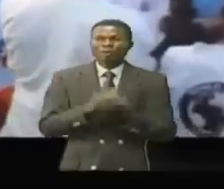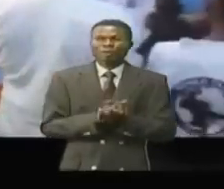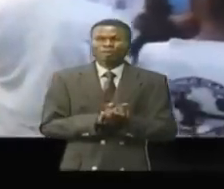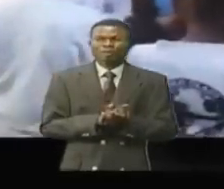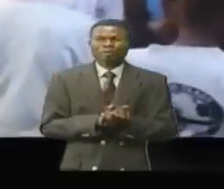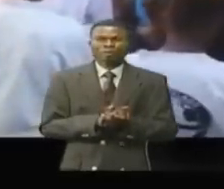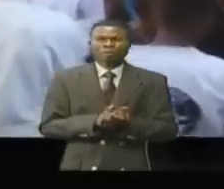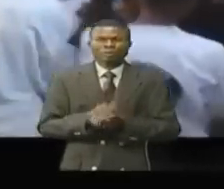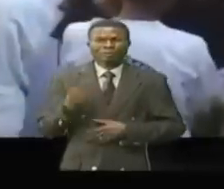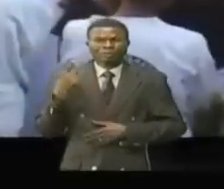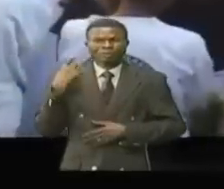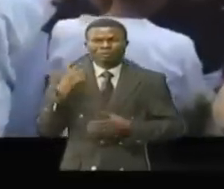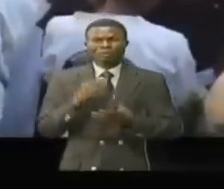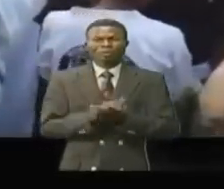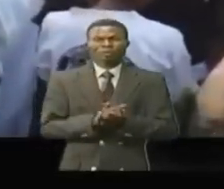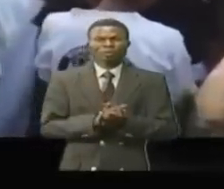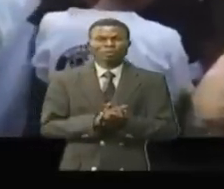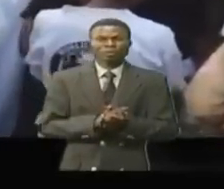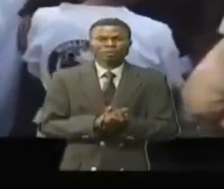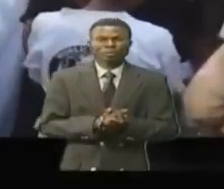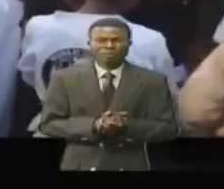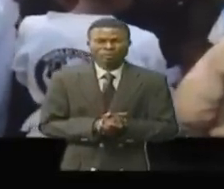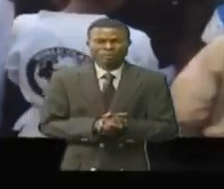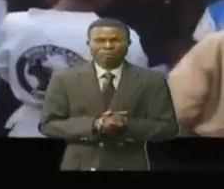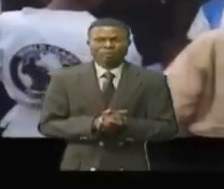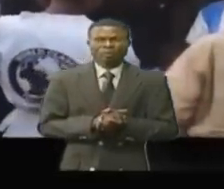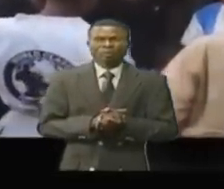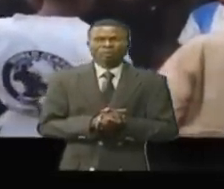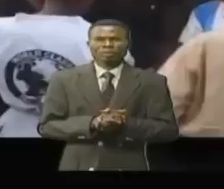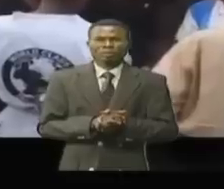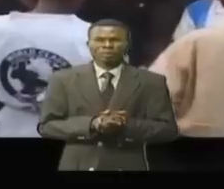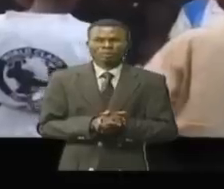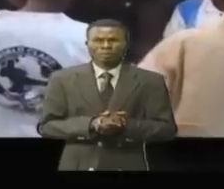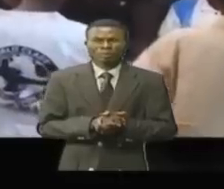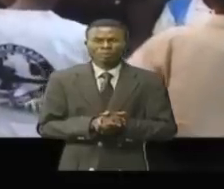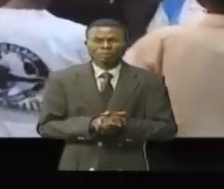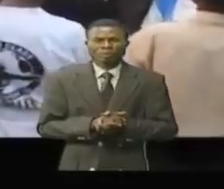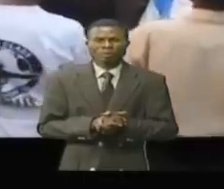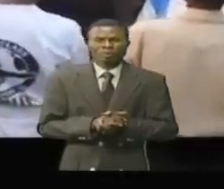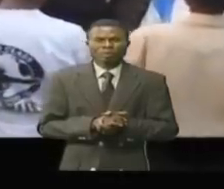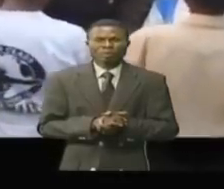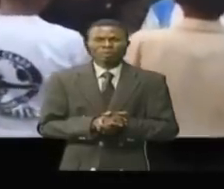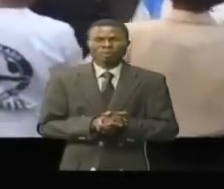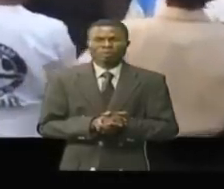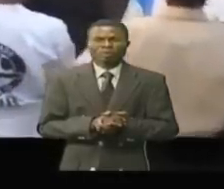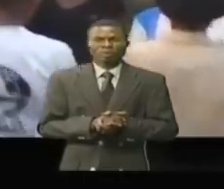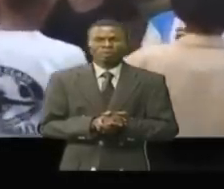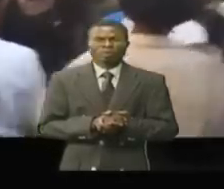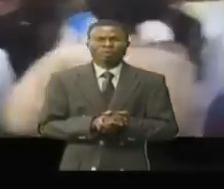Kenge et de Kwamout. Qu'on ne nous divise pas.